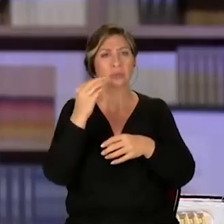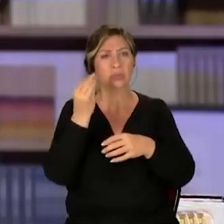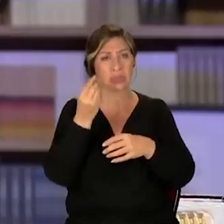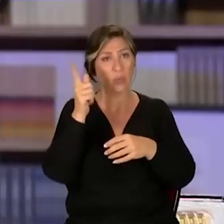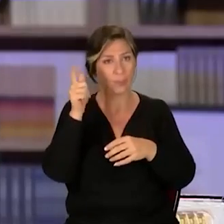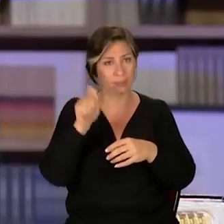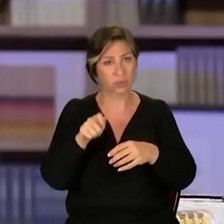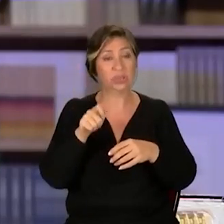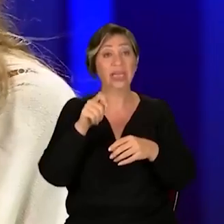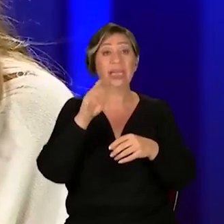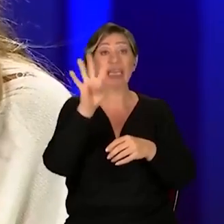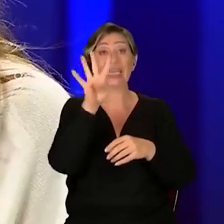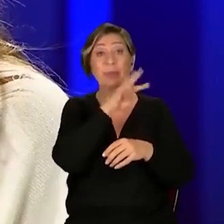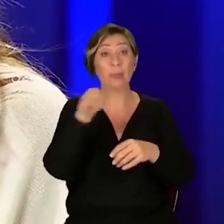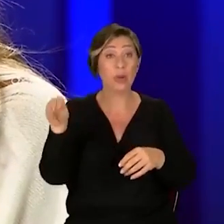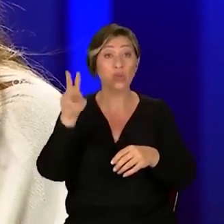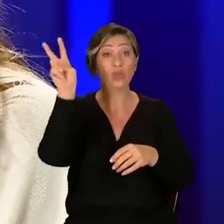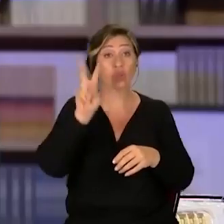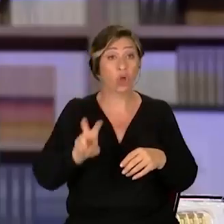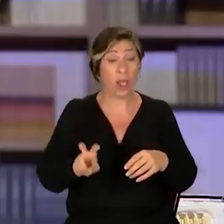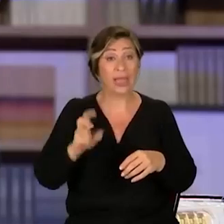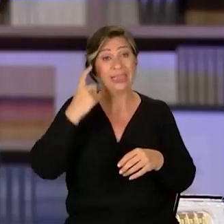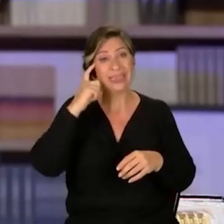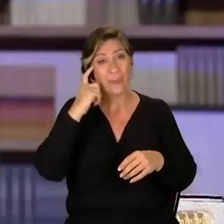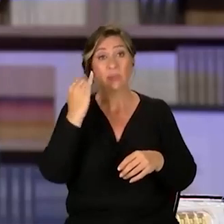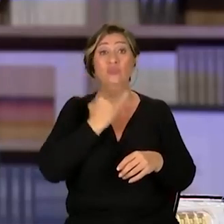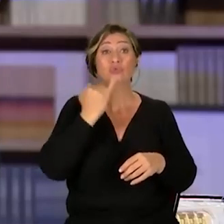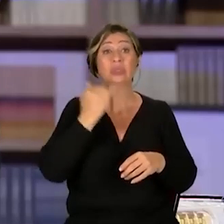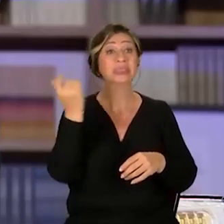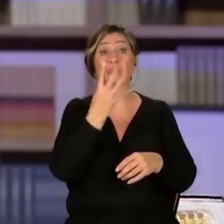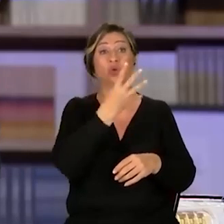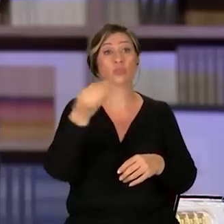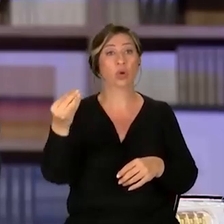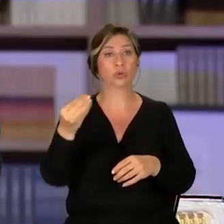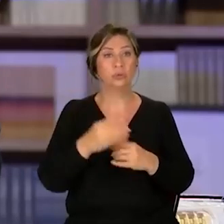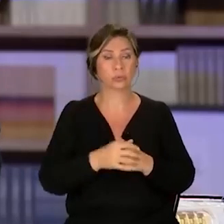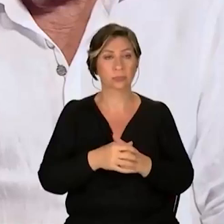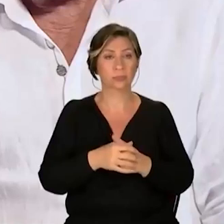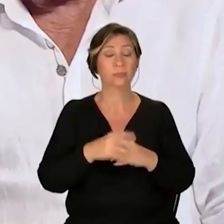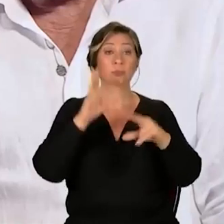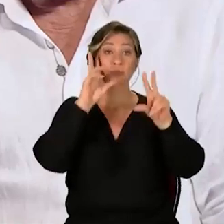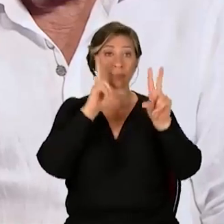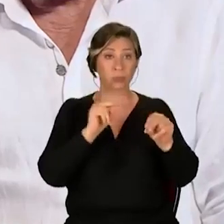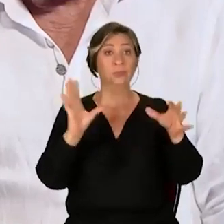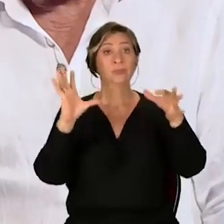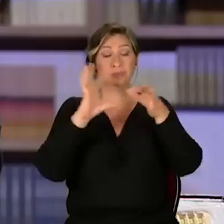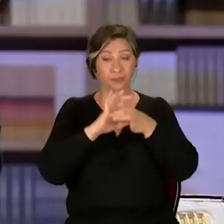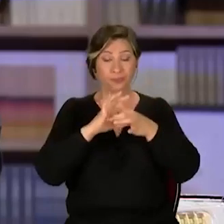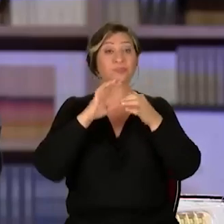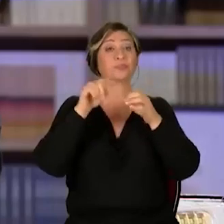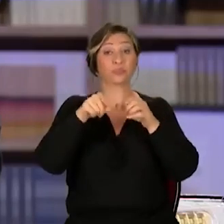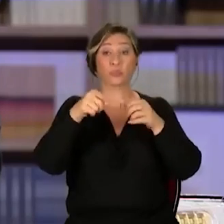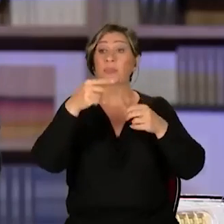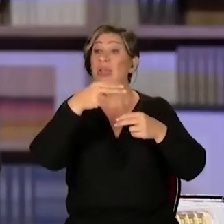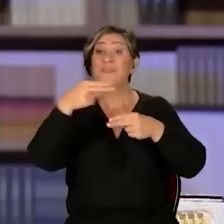McKinsey yapmış, 40 milyon dolar ve tahmini müşteri sayısı 4 milyon. Uykuyla ilgili sektörlerin